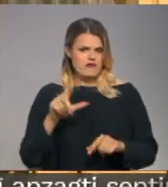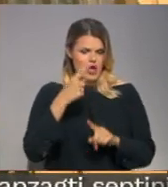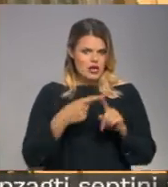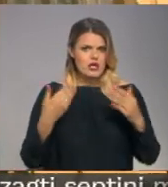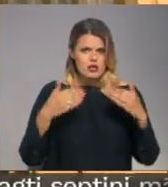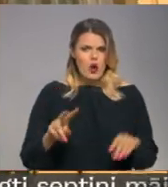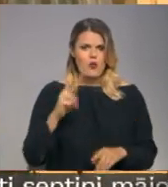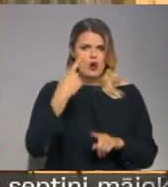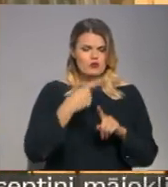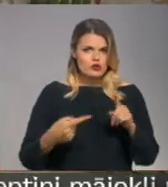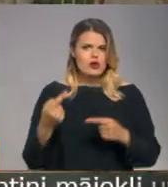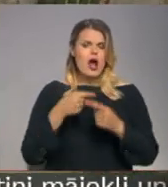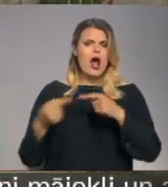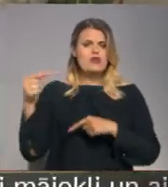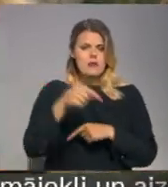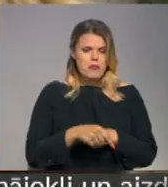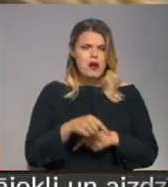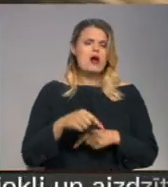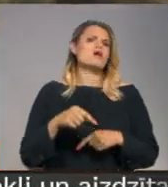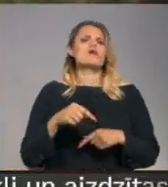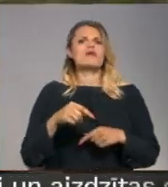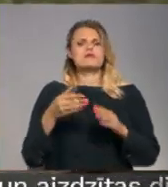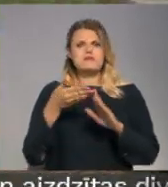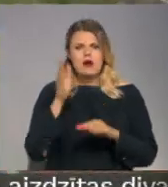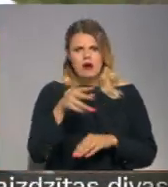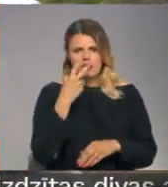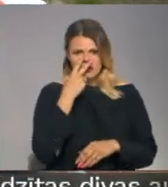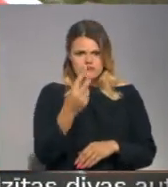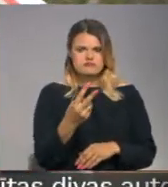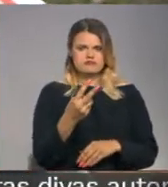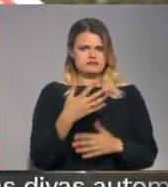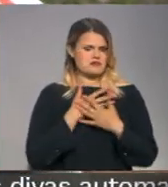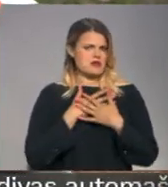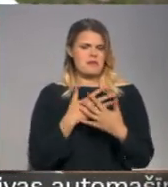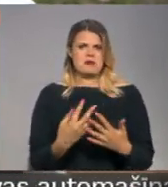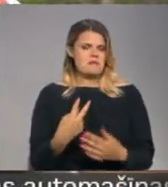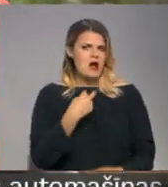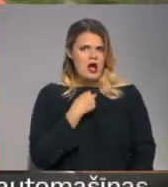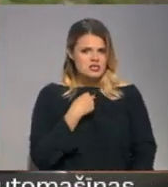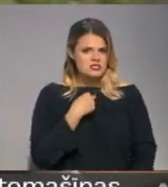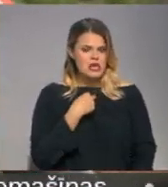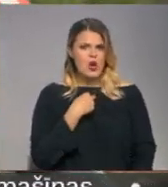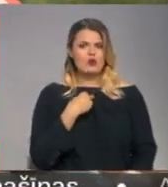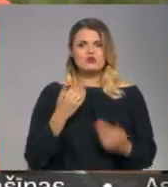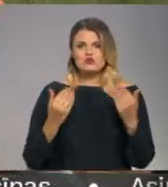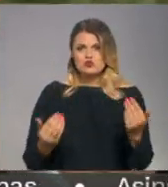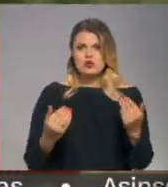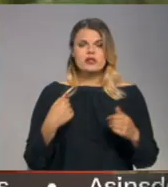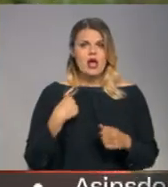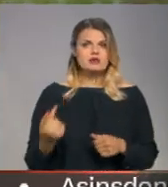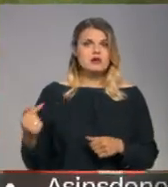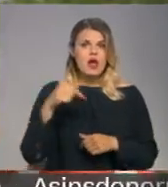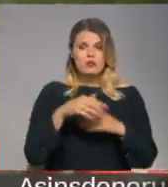otro reizi atgriežoties no savām ikdienas gaitām, mājās esot sagaidījis nepatīkams pārsteigums. Šodien es